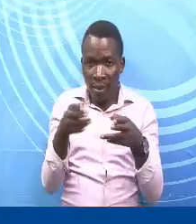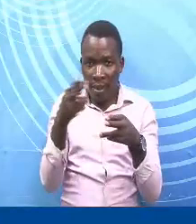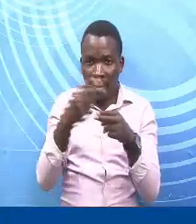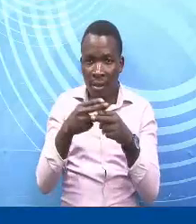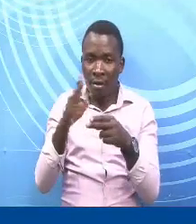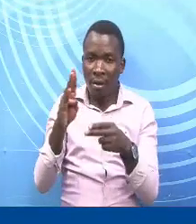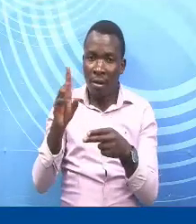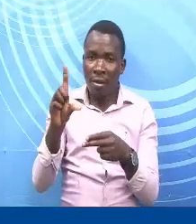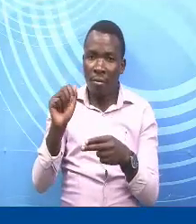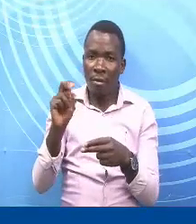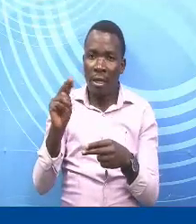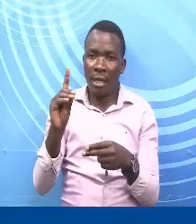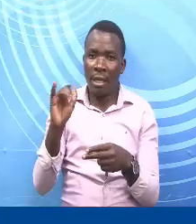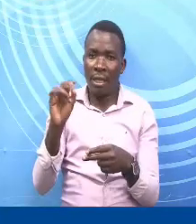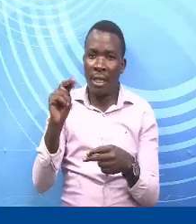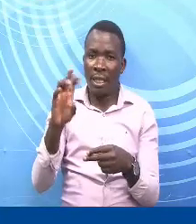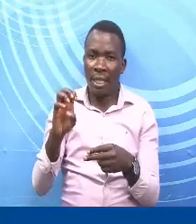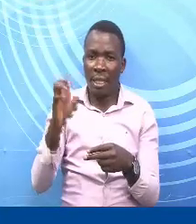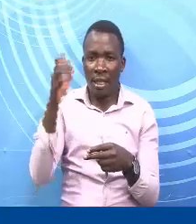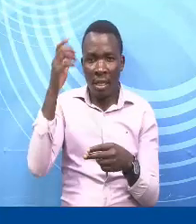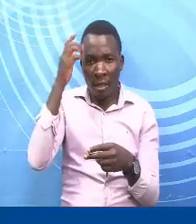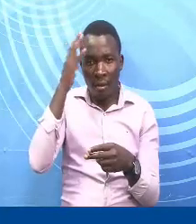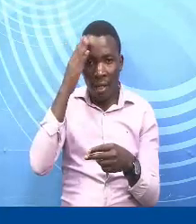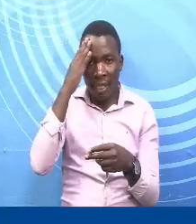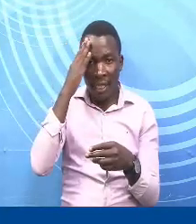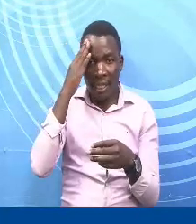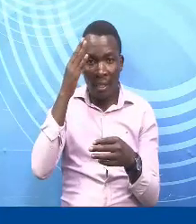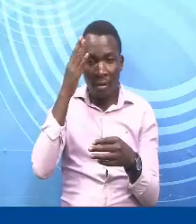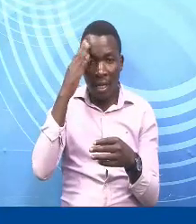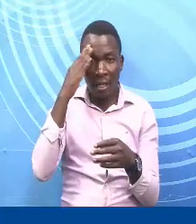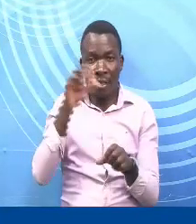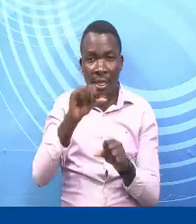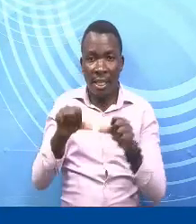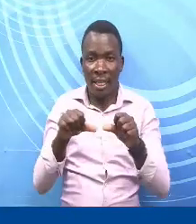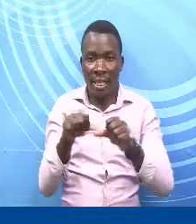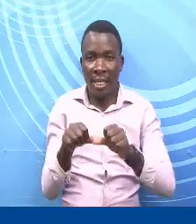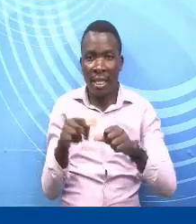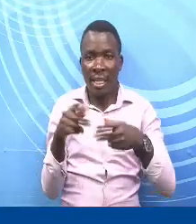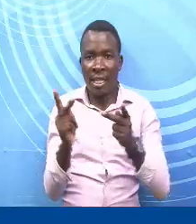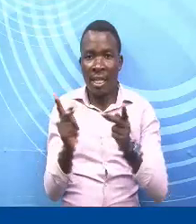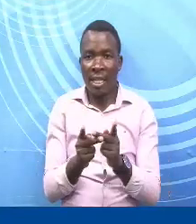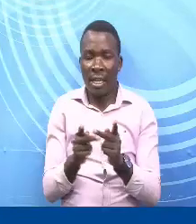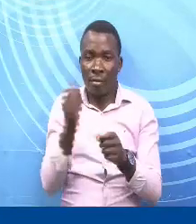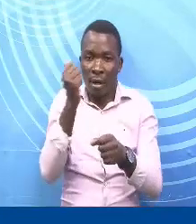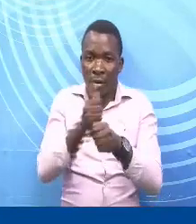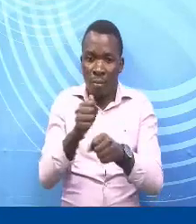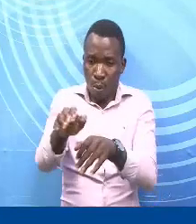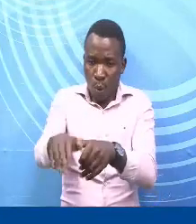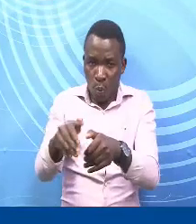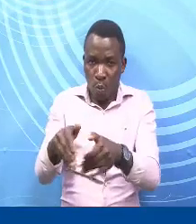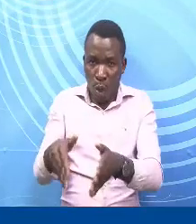turakizi twakimenye kijyanye n'aho harimo haca umuyoboro wa WASAC